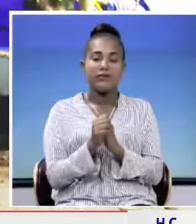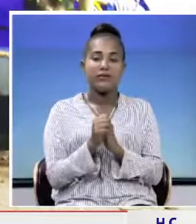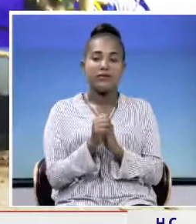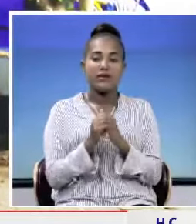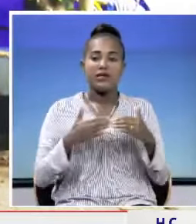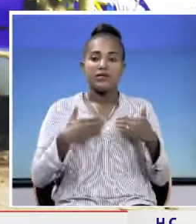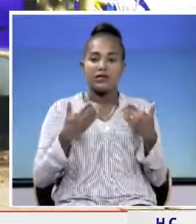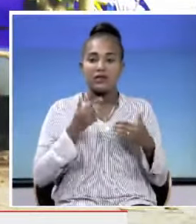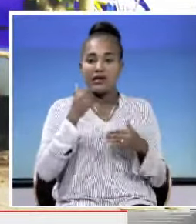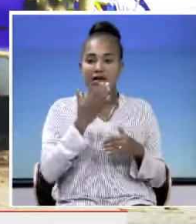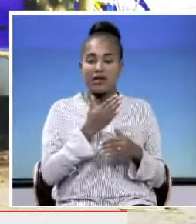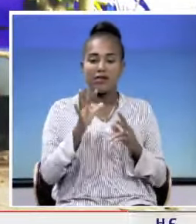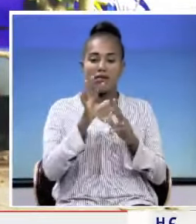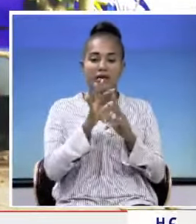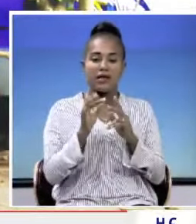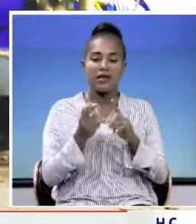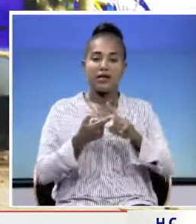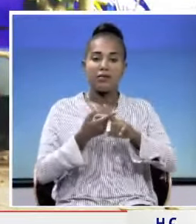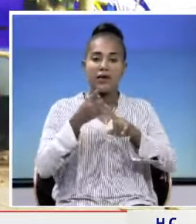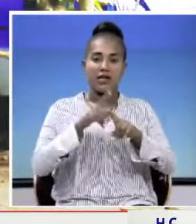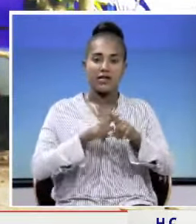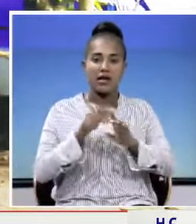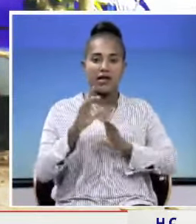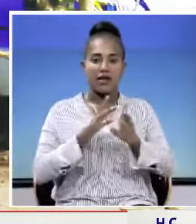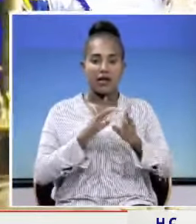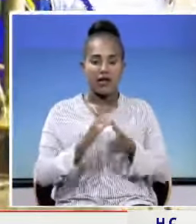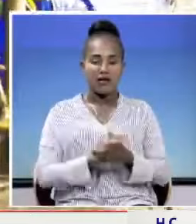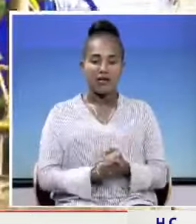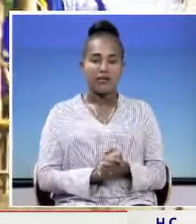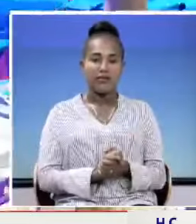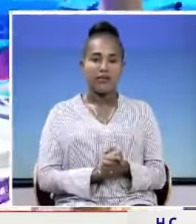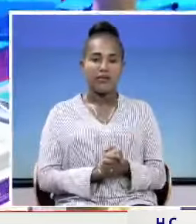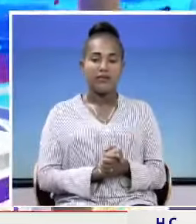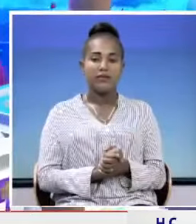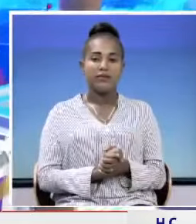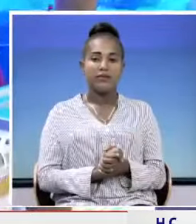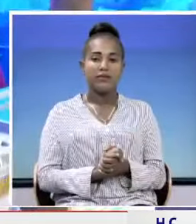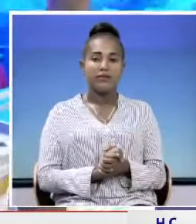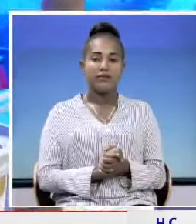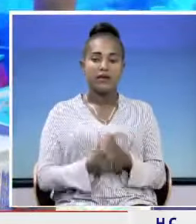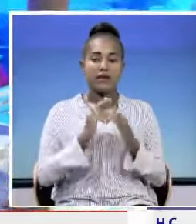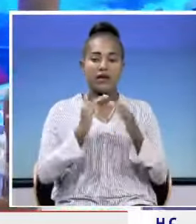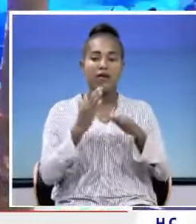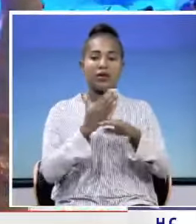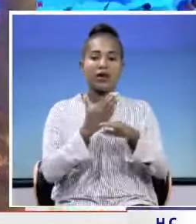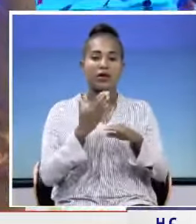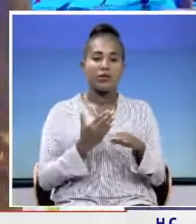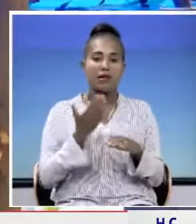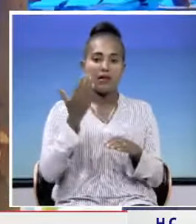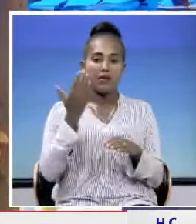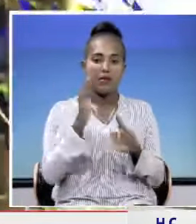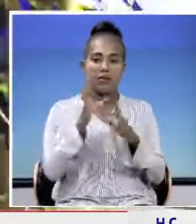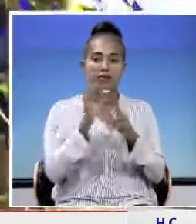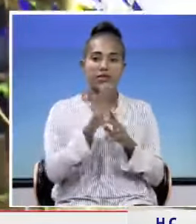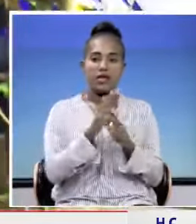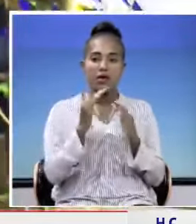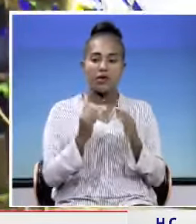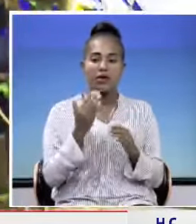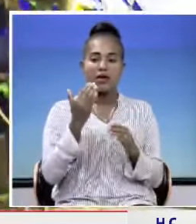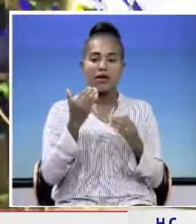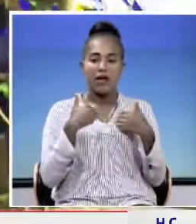ደስ ያለንን ነገር መርጠን እንድንመለስ አድርገናል። ትየሽ አስማረ ታውን ቀደም የነበረ ምርጫና አሁን